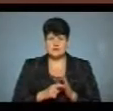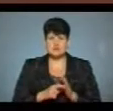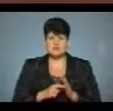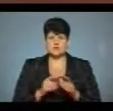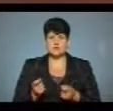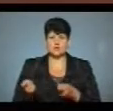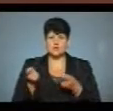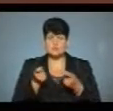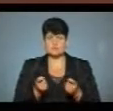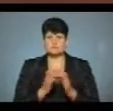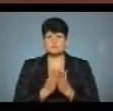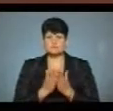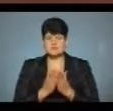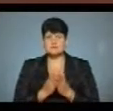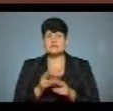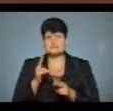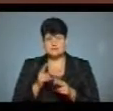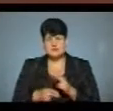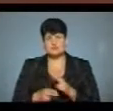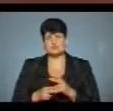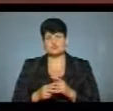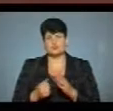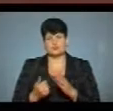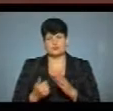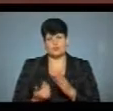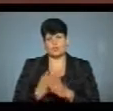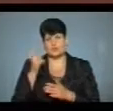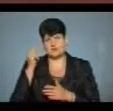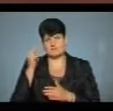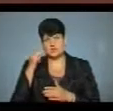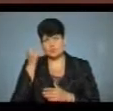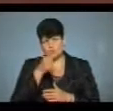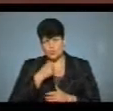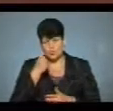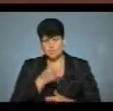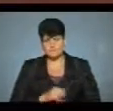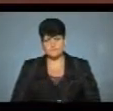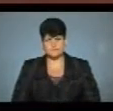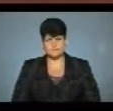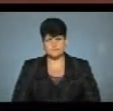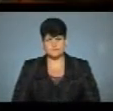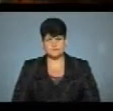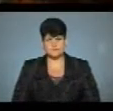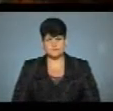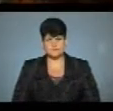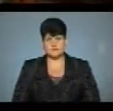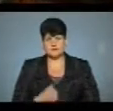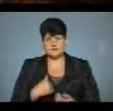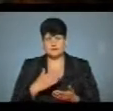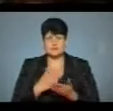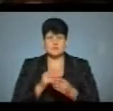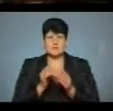доставку необхідних підручників завершать до початку нового навчального року. Подробиці у сюжеті Анжели Шови. Я знаходжуся